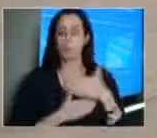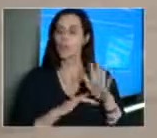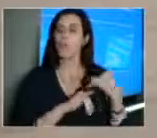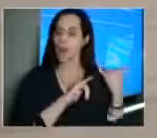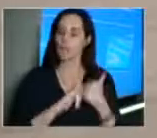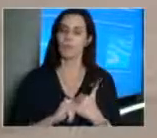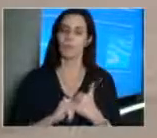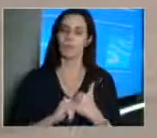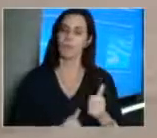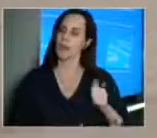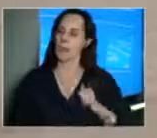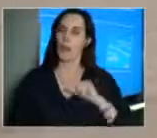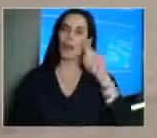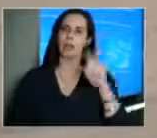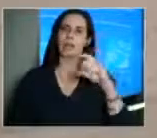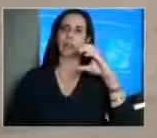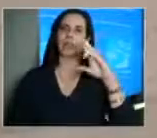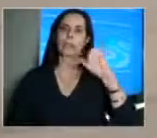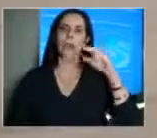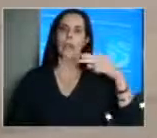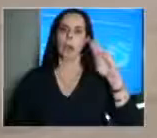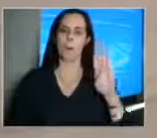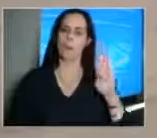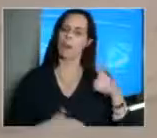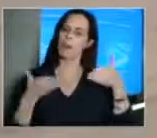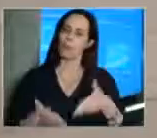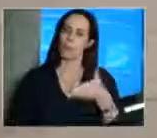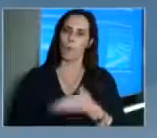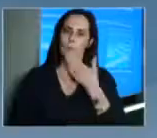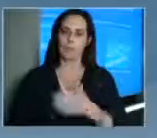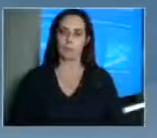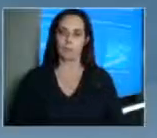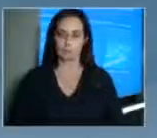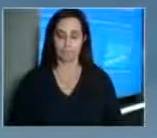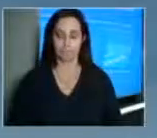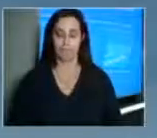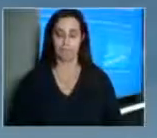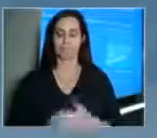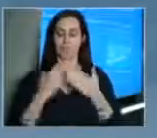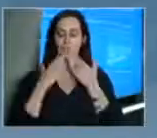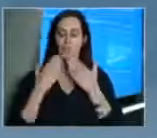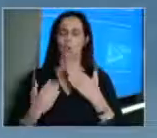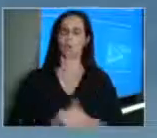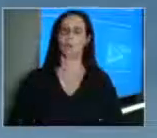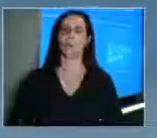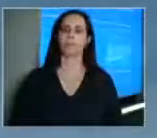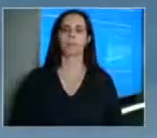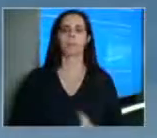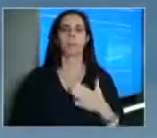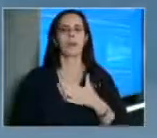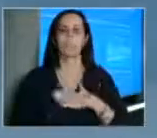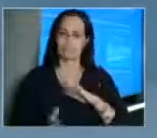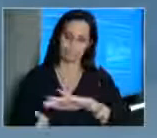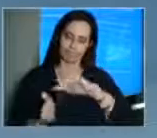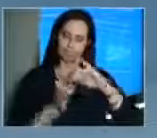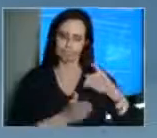להביא את שכריה באומל, זיכרונו לברכה, לקבורת ישראל. תודה רבה ליניר, ואנחנו לעניין